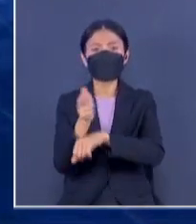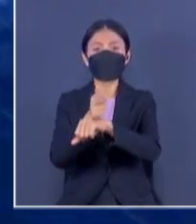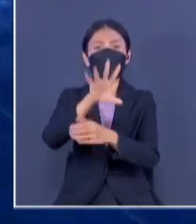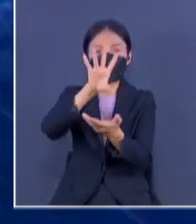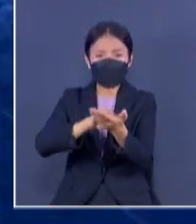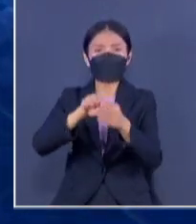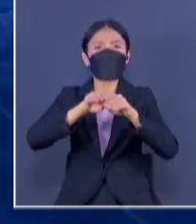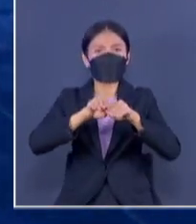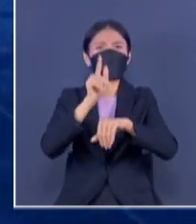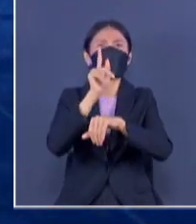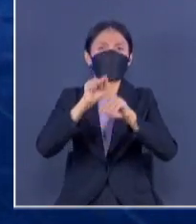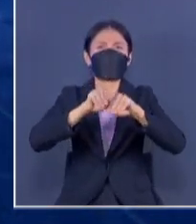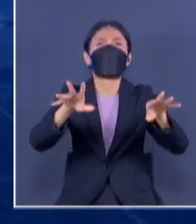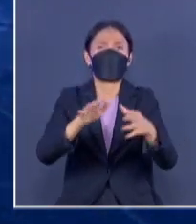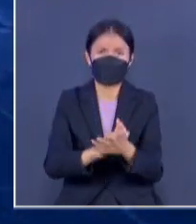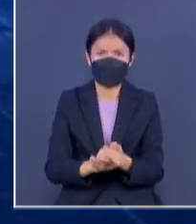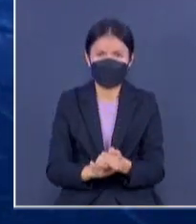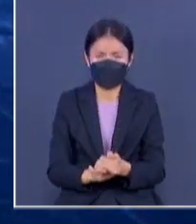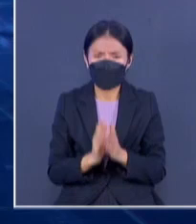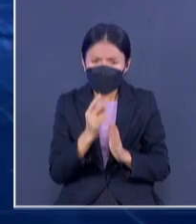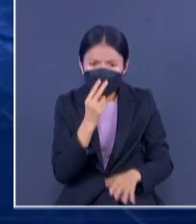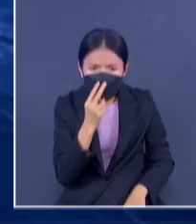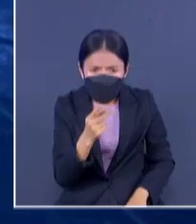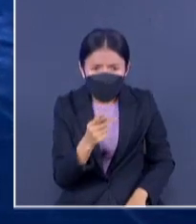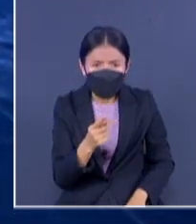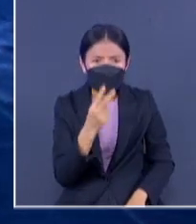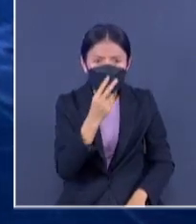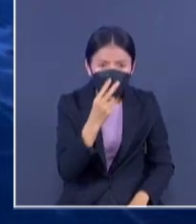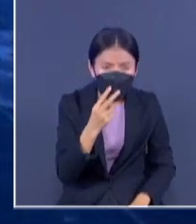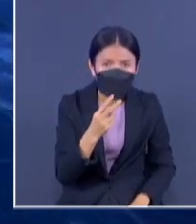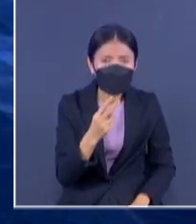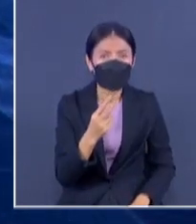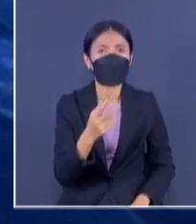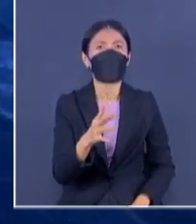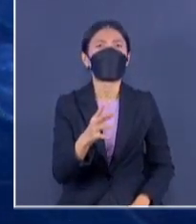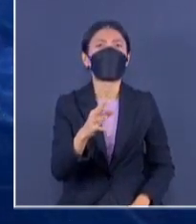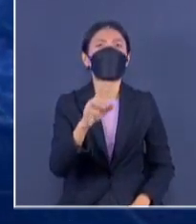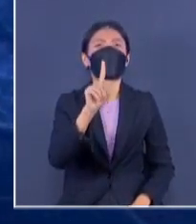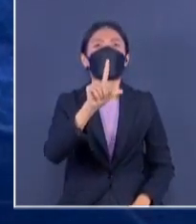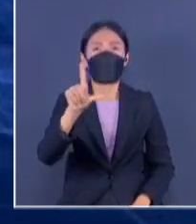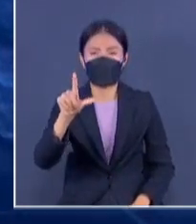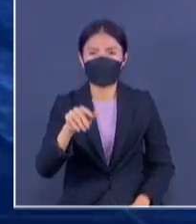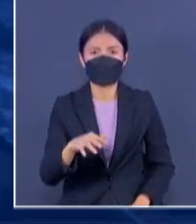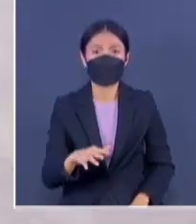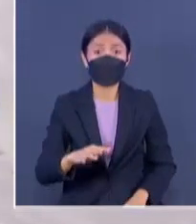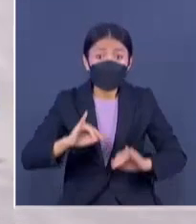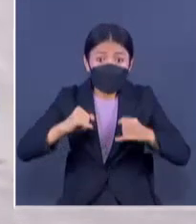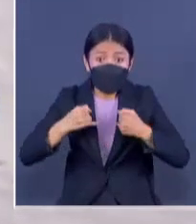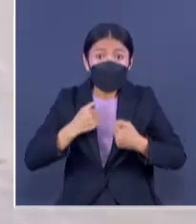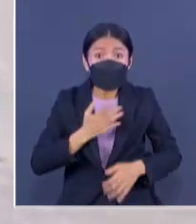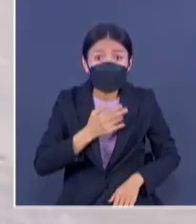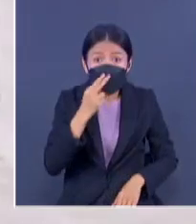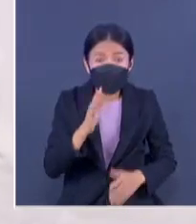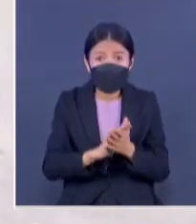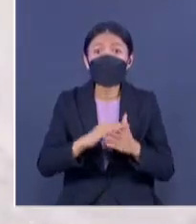ชร์บนโลกออนไลน์ค่ะคุณผู้ชมมีคนเข้ามาชมแล้วทะลุล้านวิวเจ้าของคลิปเขาเล่าให้ฟังด้วยนะคะว่ามาทำงานก่อสร้างที่หน้าโรงแรมแห่